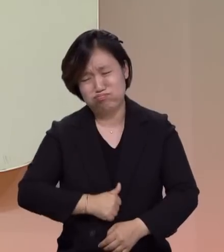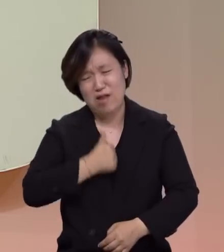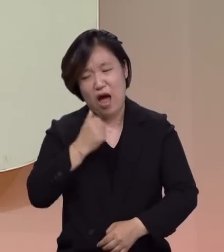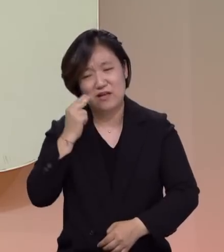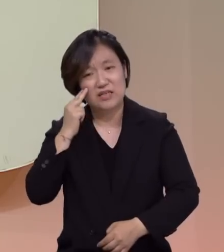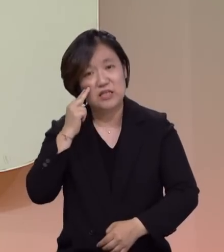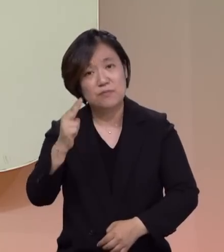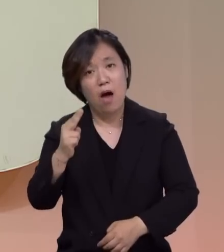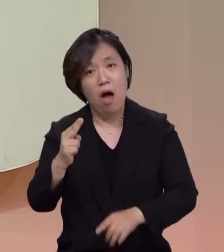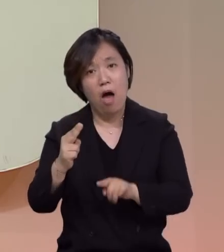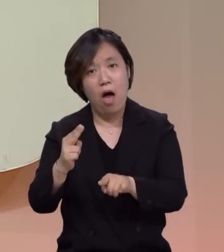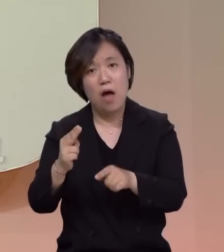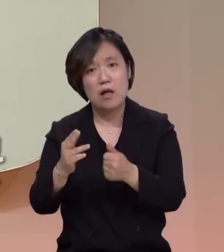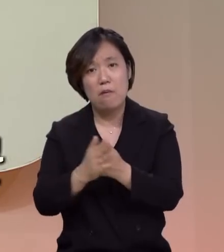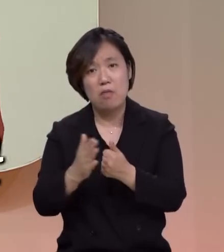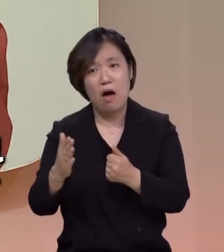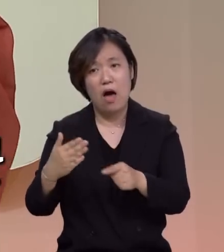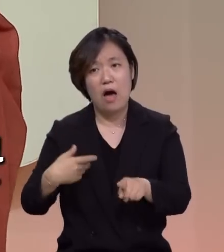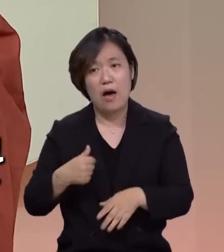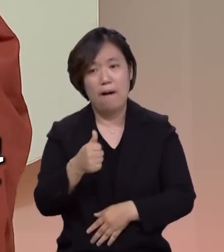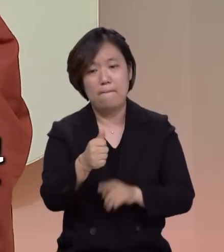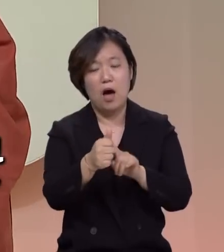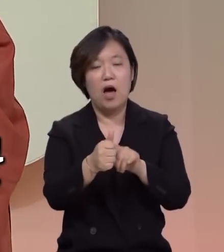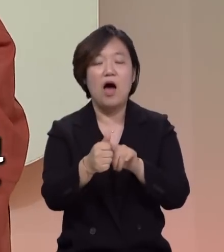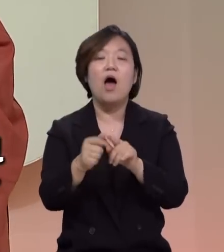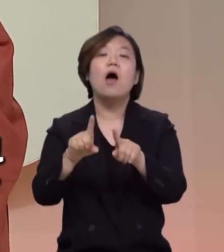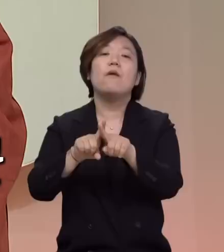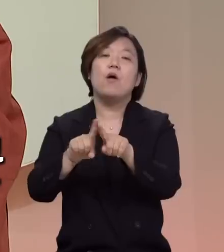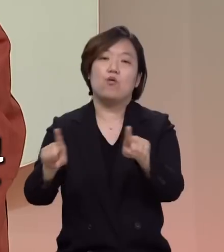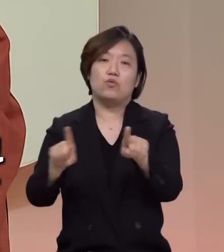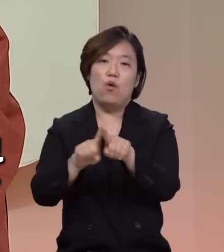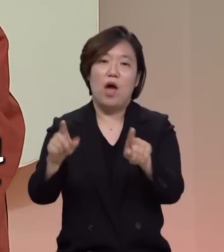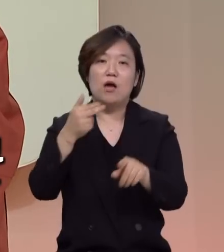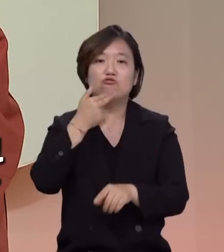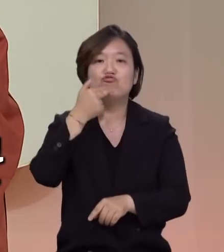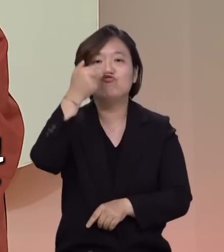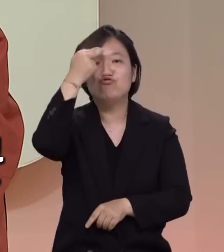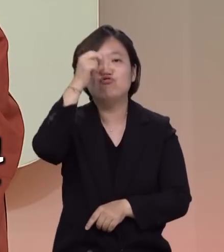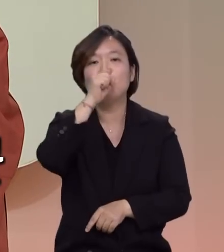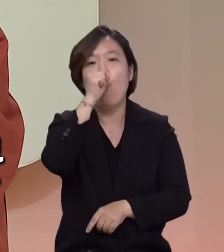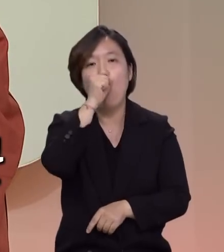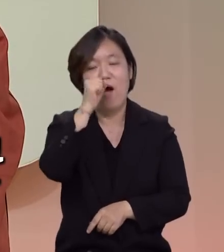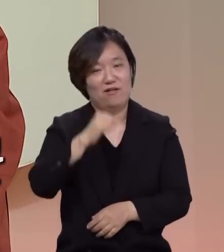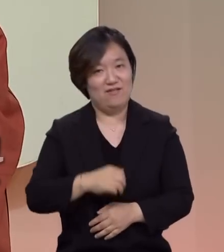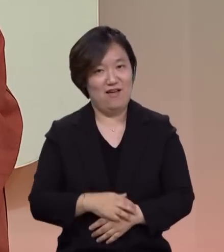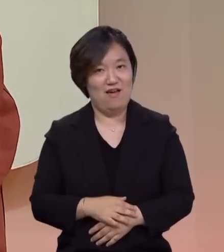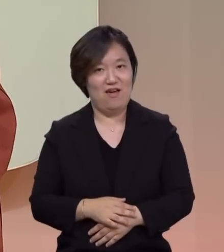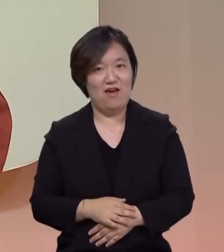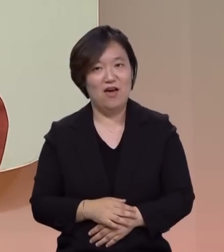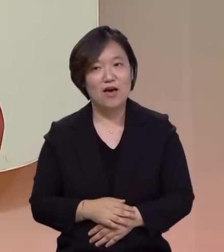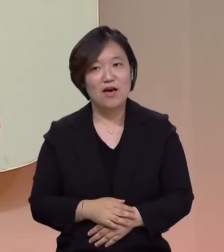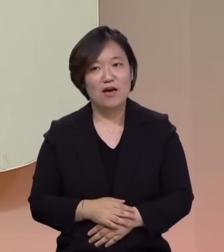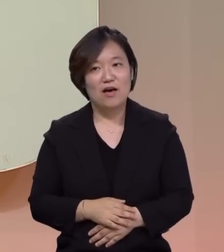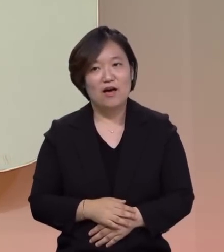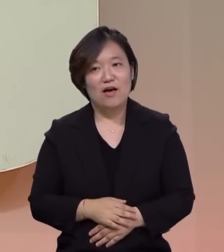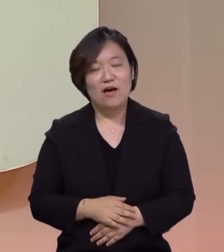난 첫 번째 나무꾼이 평소에 이제 술을 좋아했어요 평소에 술을 좋아해서 내가